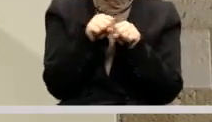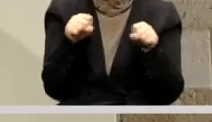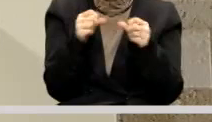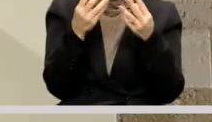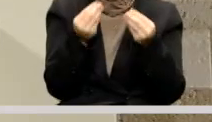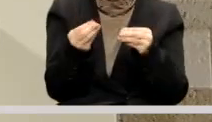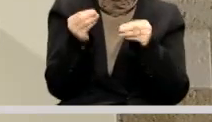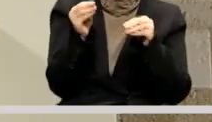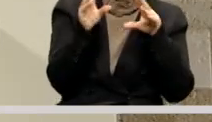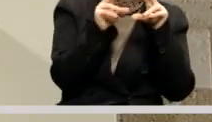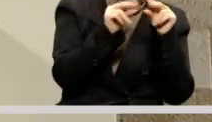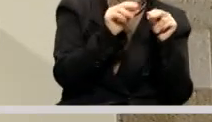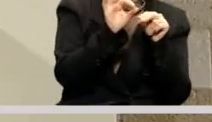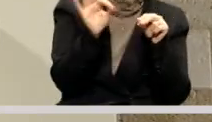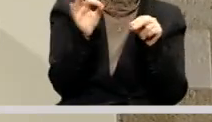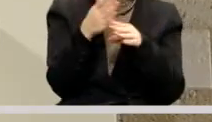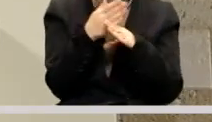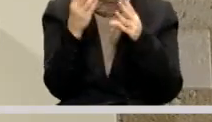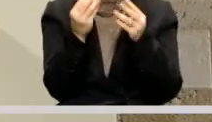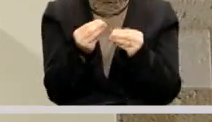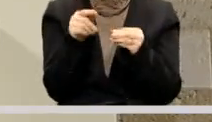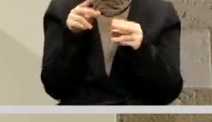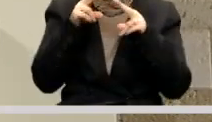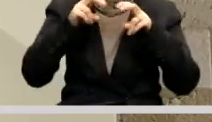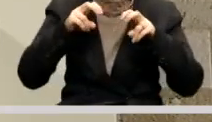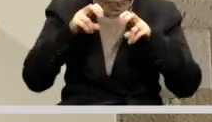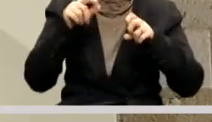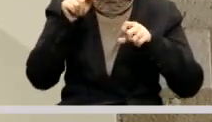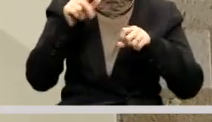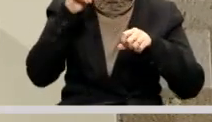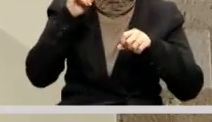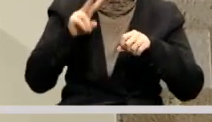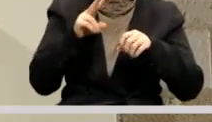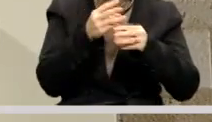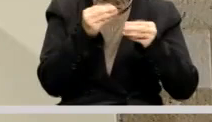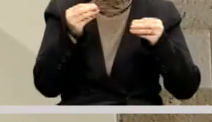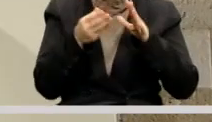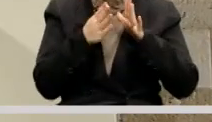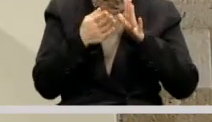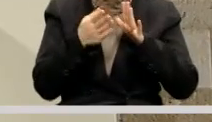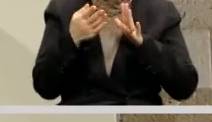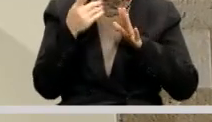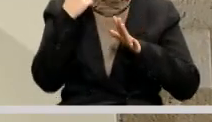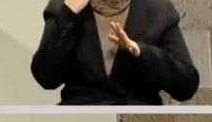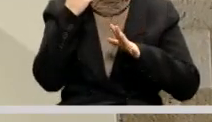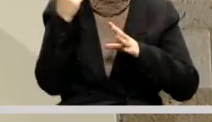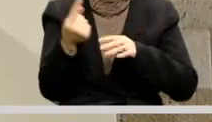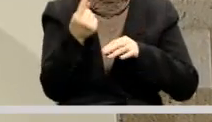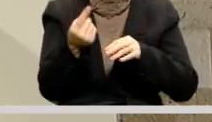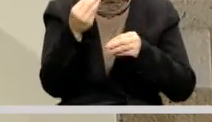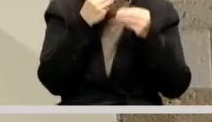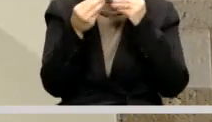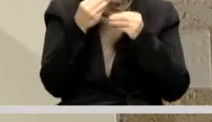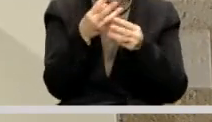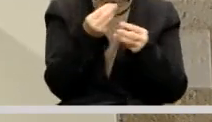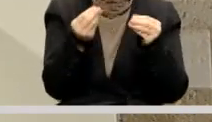bazı besinlerle ilgili yapılan şeyler de şunu göstermiş. Yoğun uyku sürelerini, mesela çok şekerli gıdaları tüketmek, yoğun uyuduğum